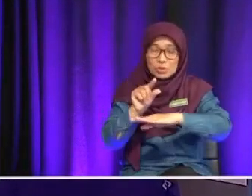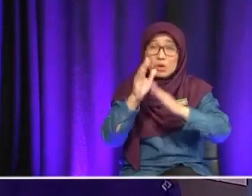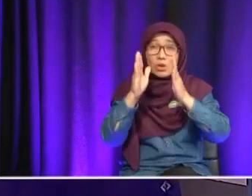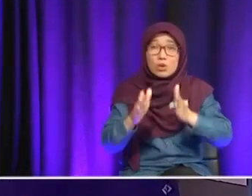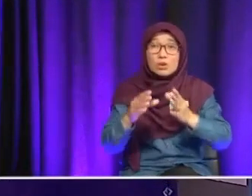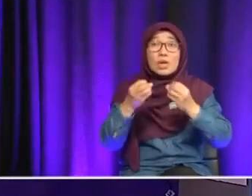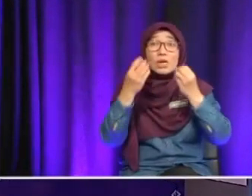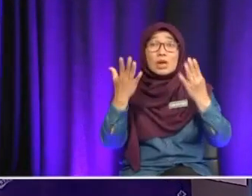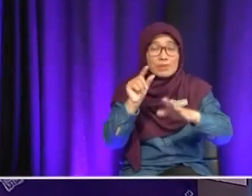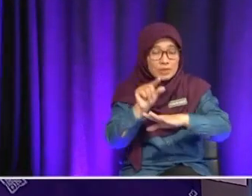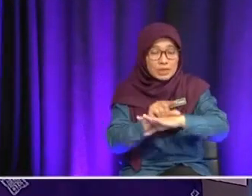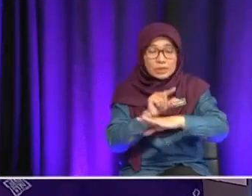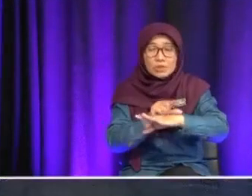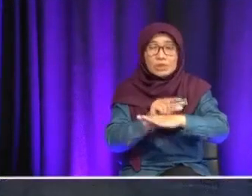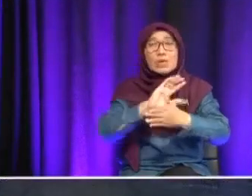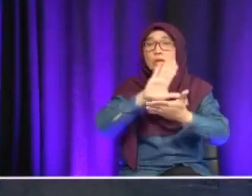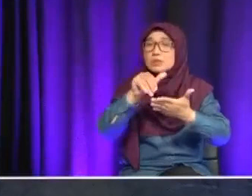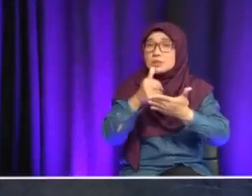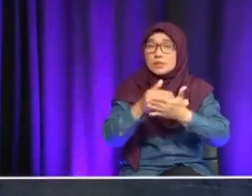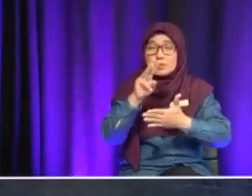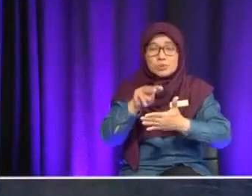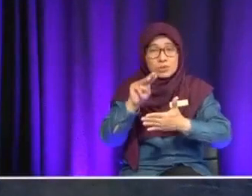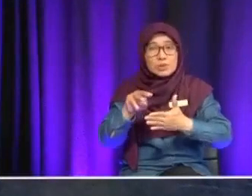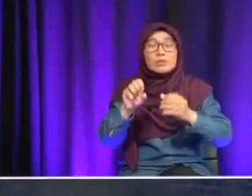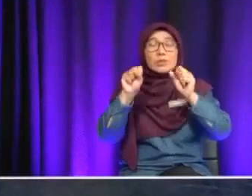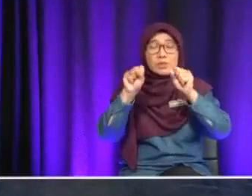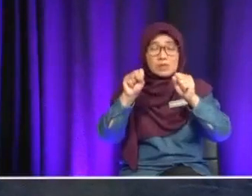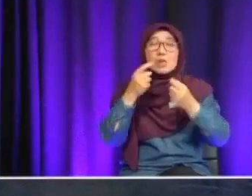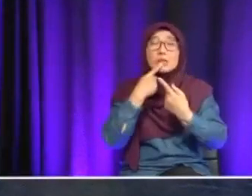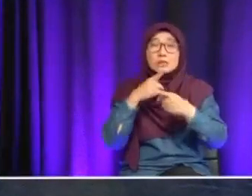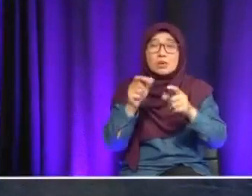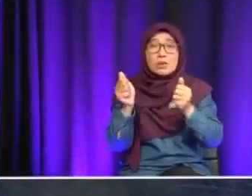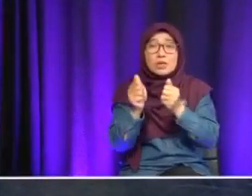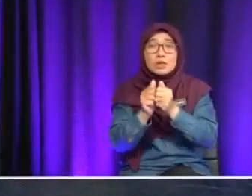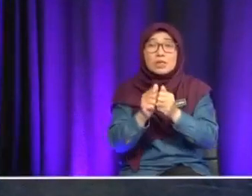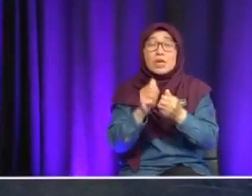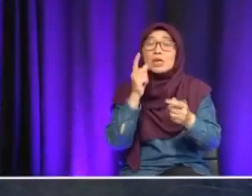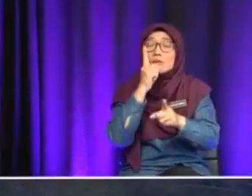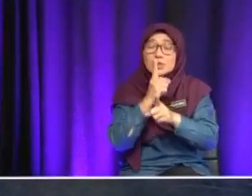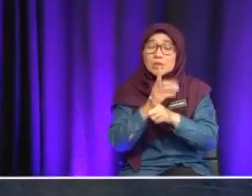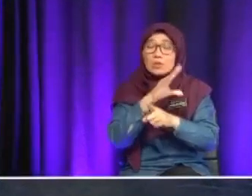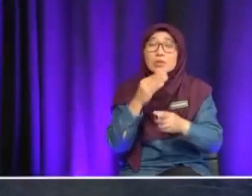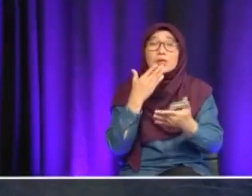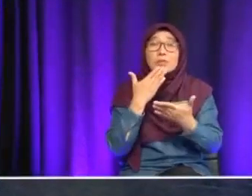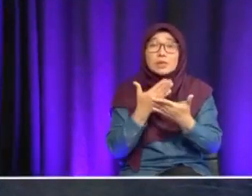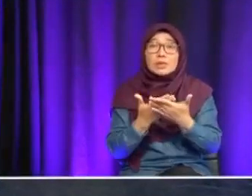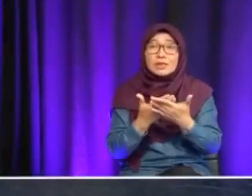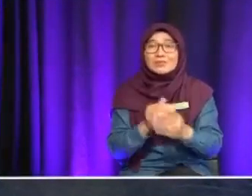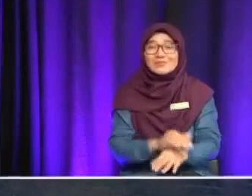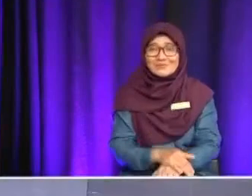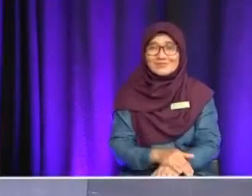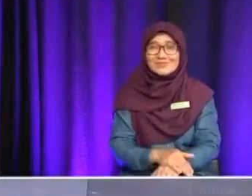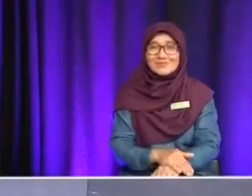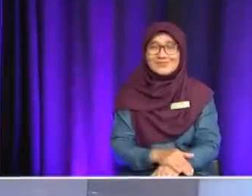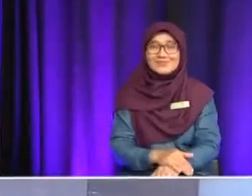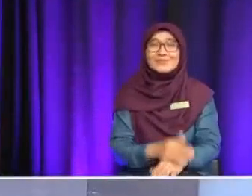baik. Alhamdulillah, tahniah. Alhamdulillah. Semua murid kita dapat menjawab dengan baik pada hari ini. Okey. Terima kasih Ustazah atas penjelasan